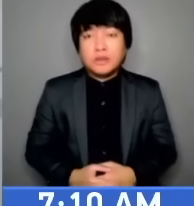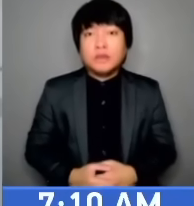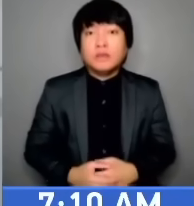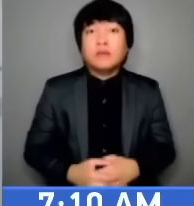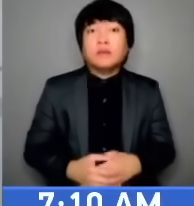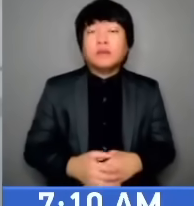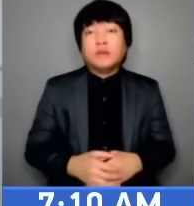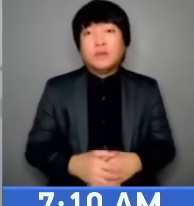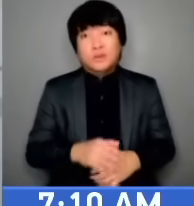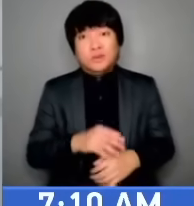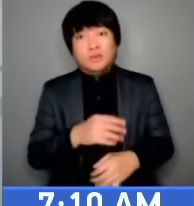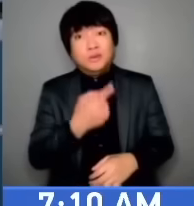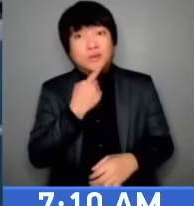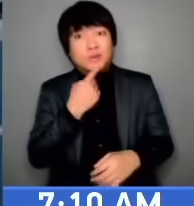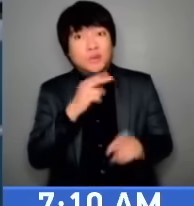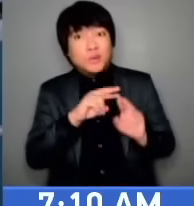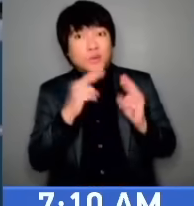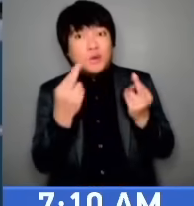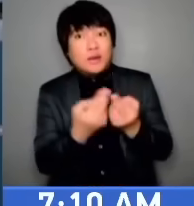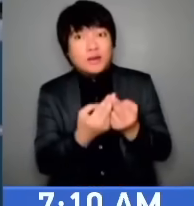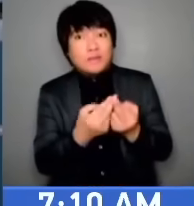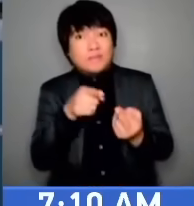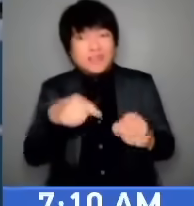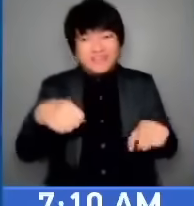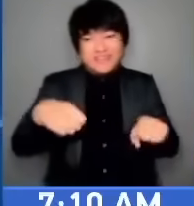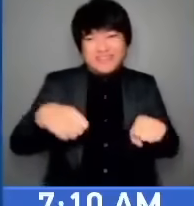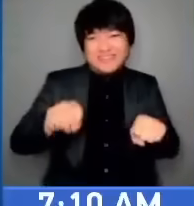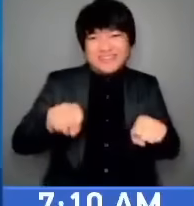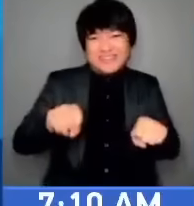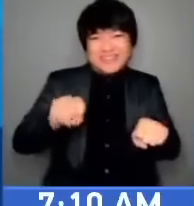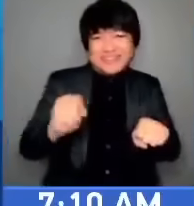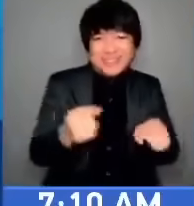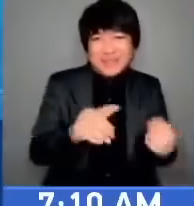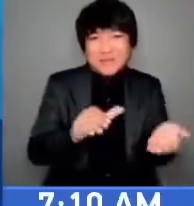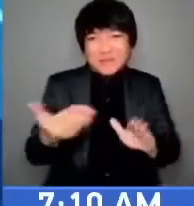pero itutuloy nila ang pagsasampa ng reklamo laban sa driver ng van.